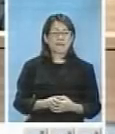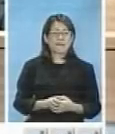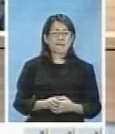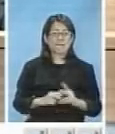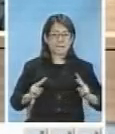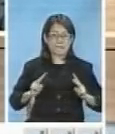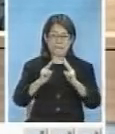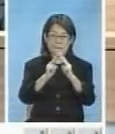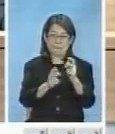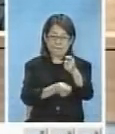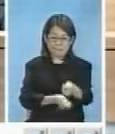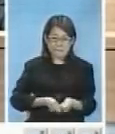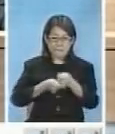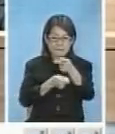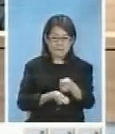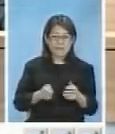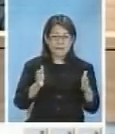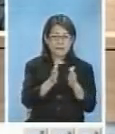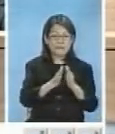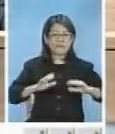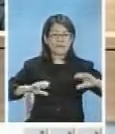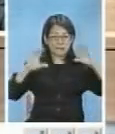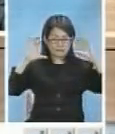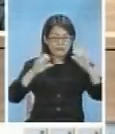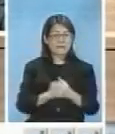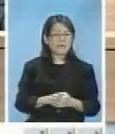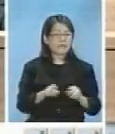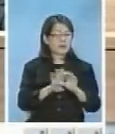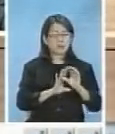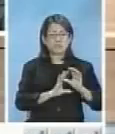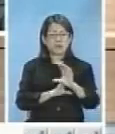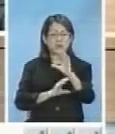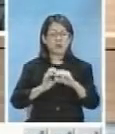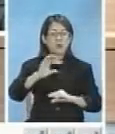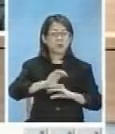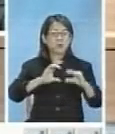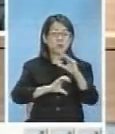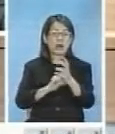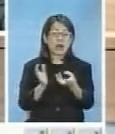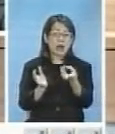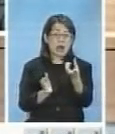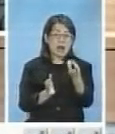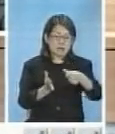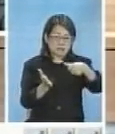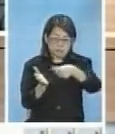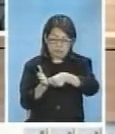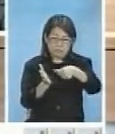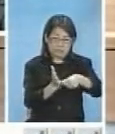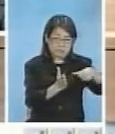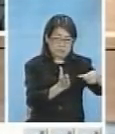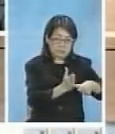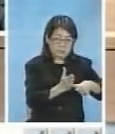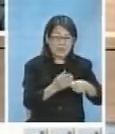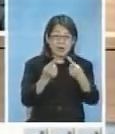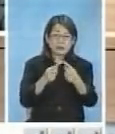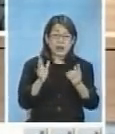กระทรวงเกษตรและรัฐบาลได้ยัดเยียดโครงการจำนำข้าวให้กับชาวนาโดยไม่ฟังเสียงสะท้อนจาก